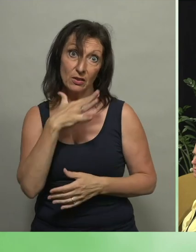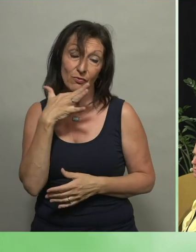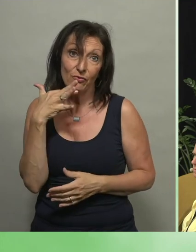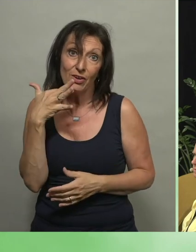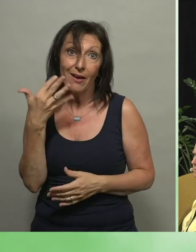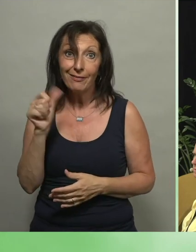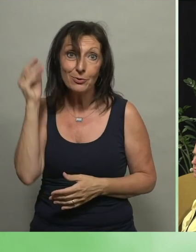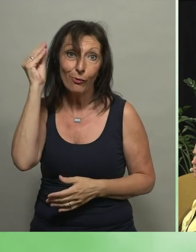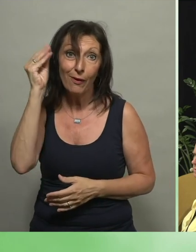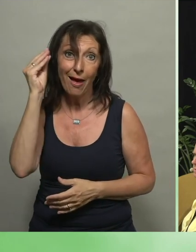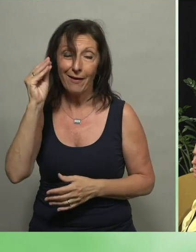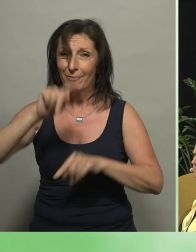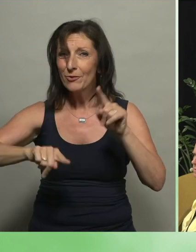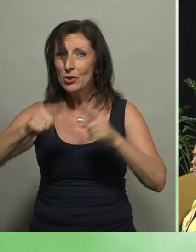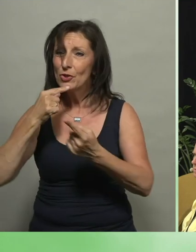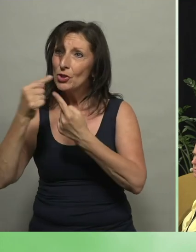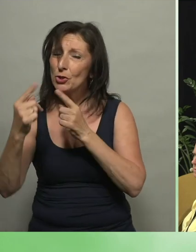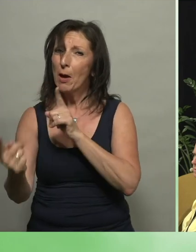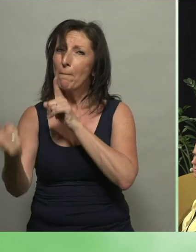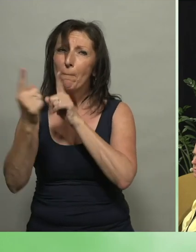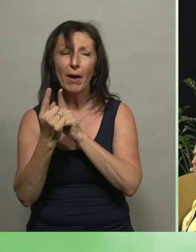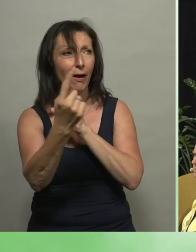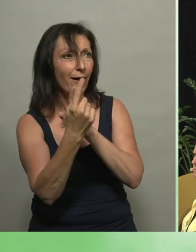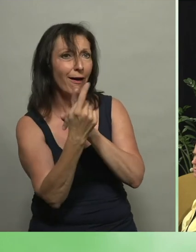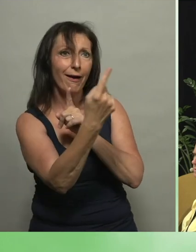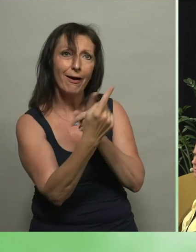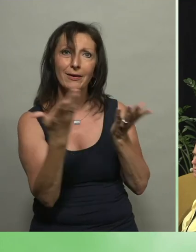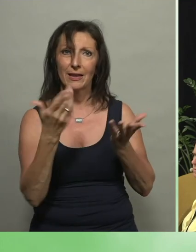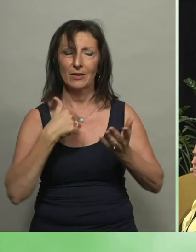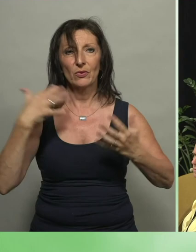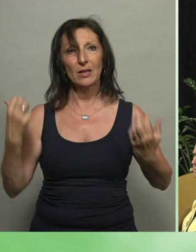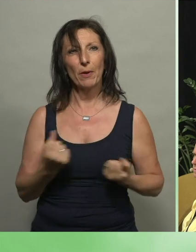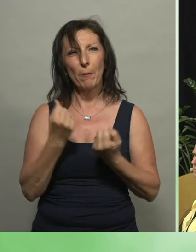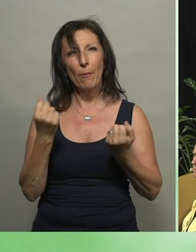diesen Gesprächen und versuche daraus die richtigen